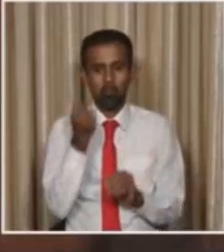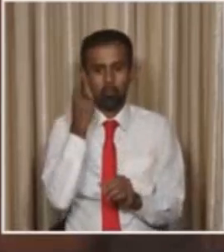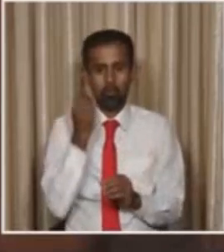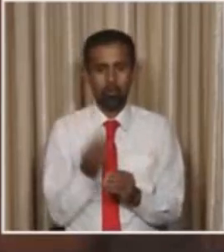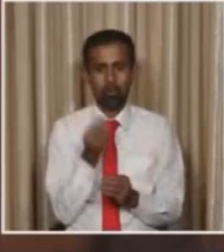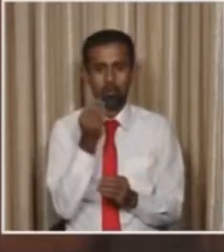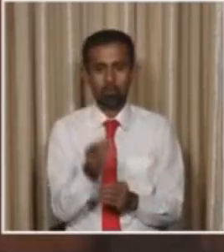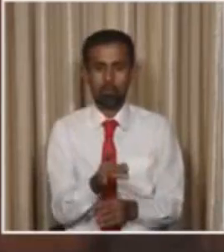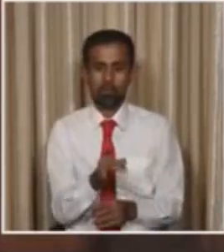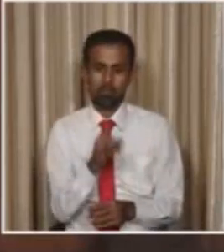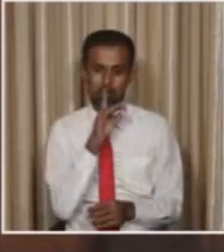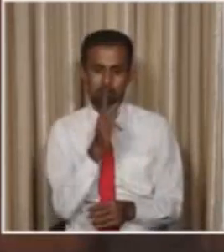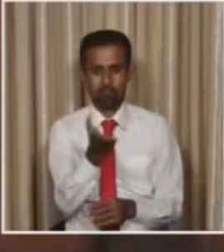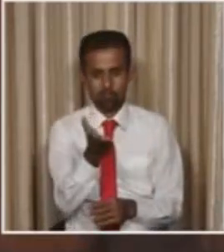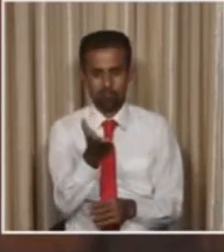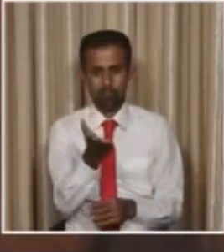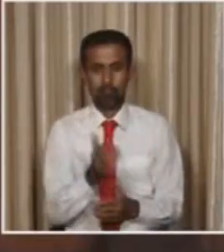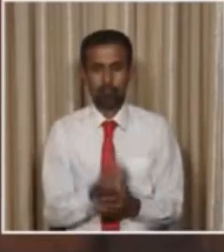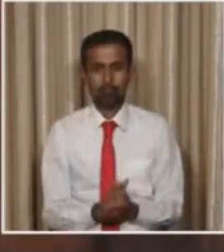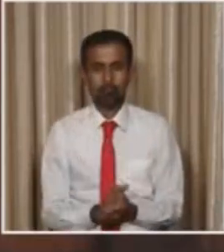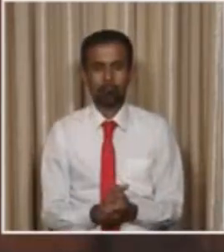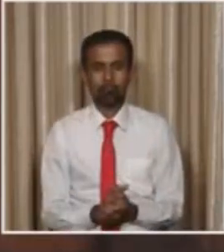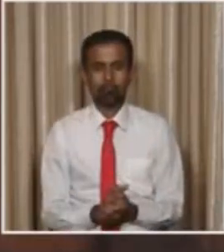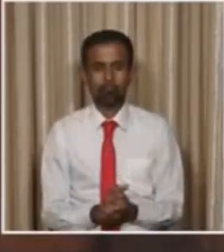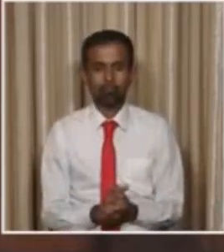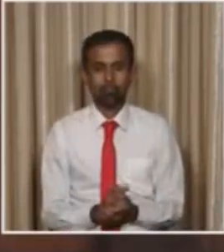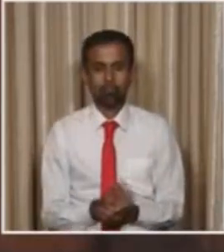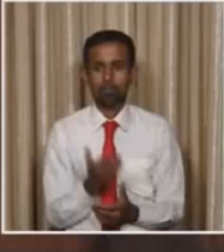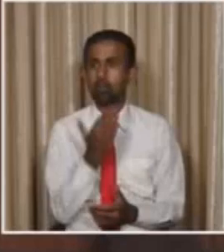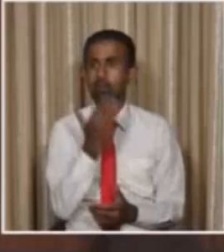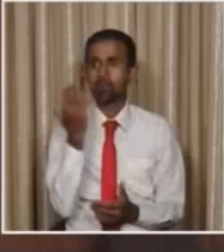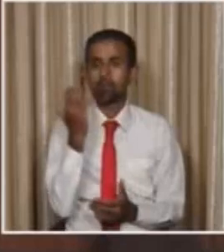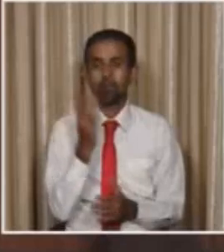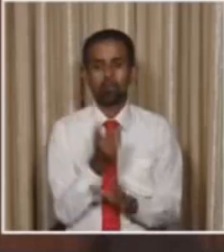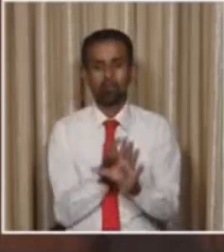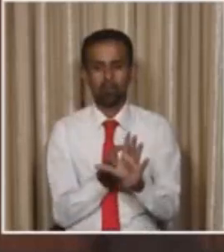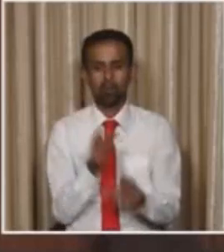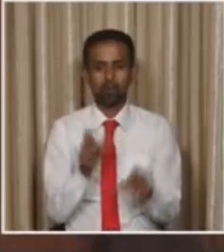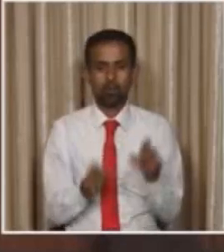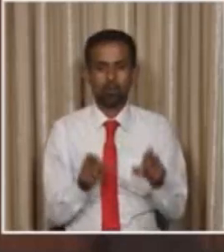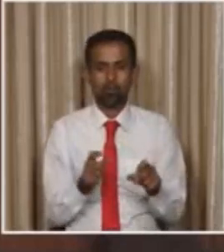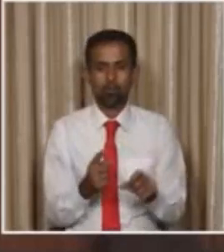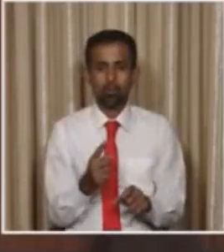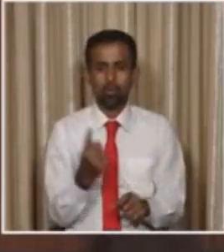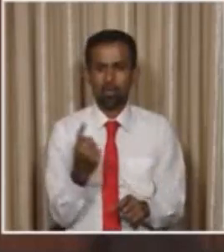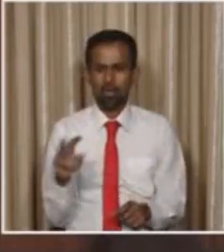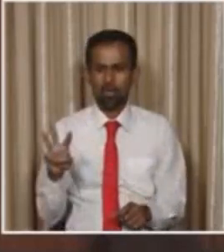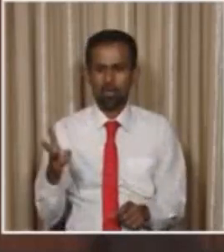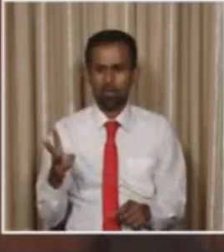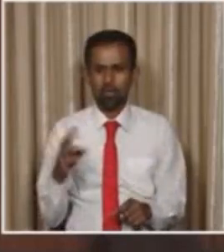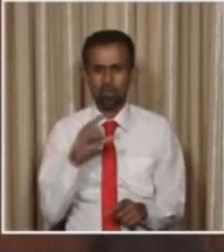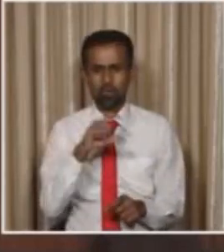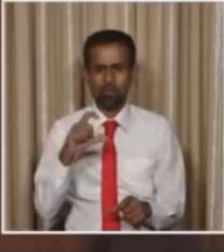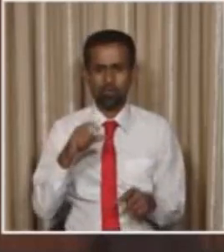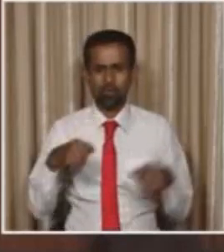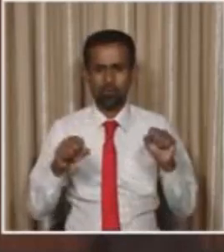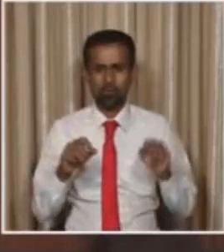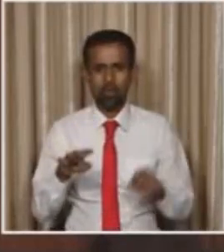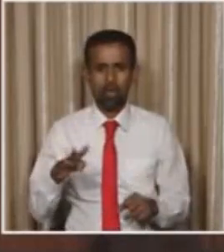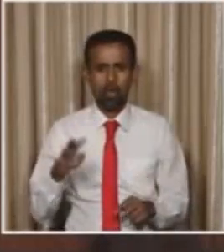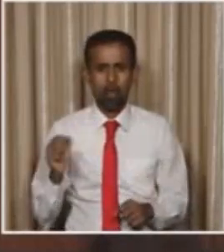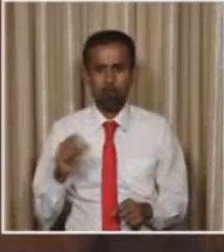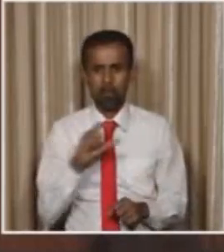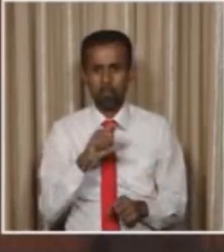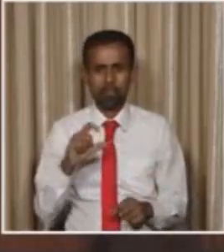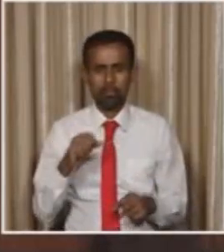வருகை தந்திருக்கும் இளைஞர்களுக்கோ இல்லை என்றால் 1300 cc மோட்டார் சைக்கிள் ஓடுறவர்களுக்கோ இல்லை 450 cc ஓடுறவர்களுக்கோ